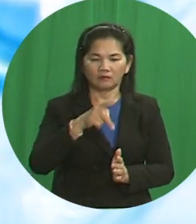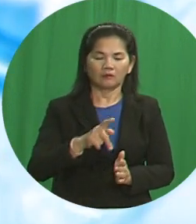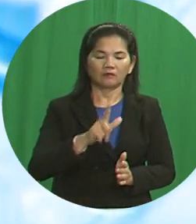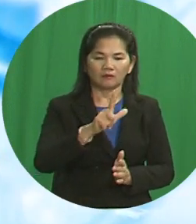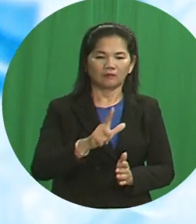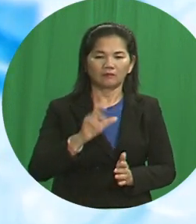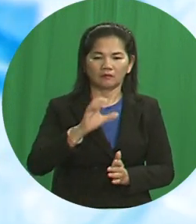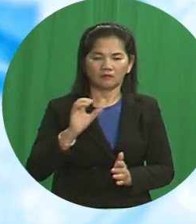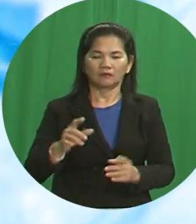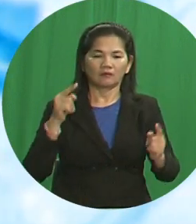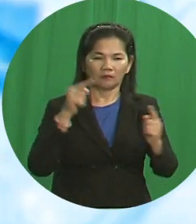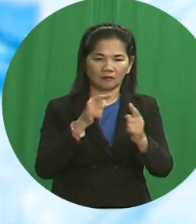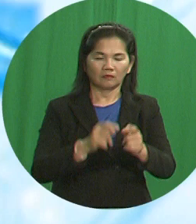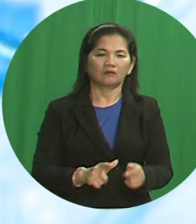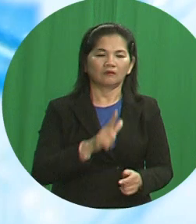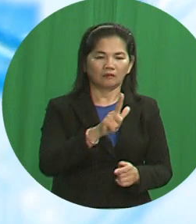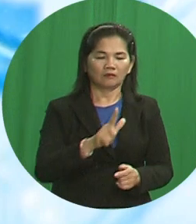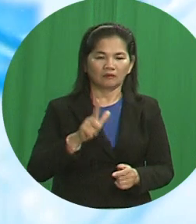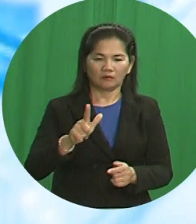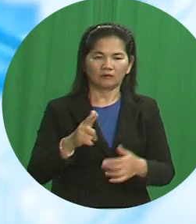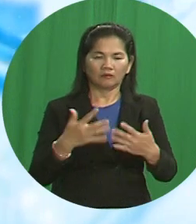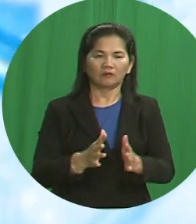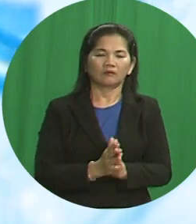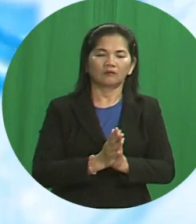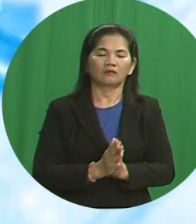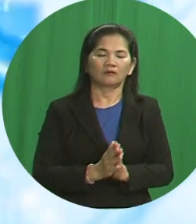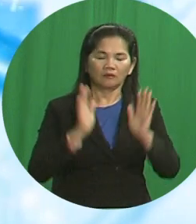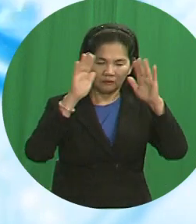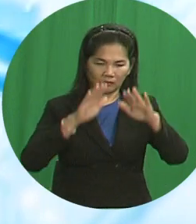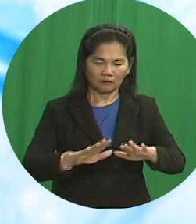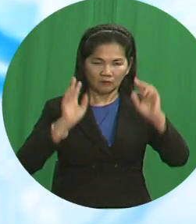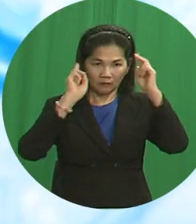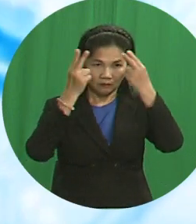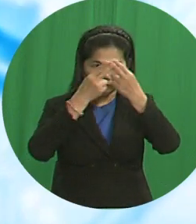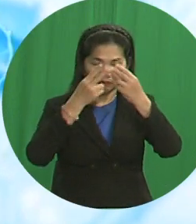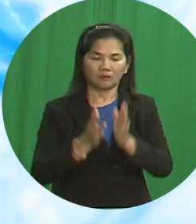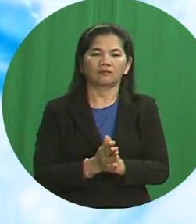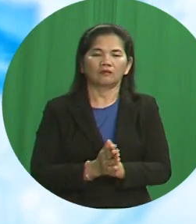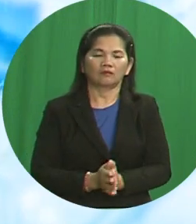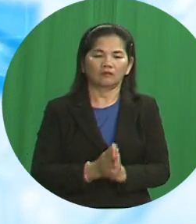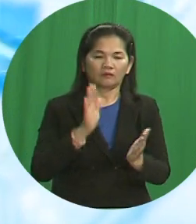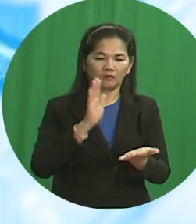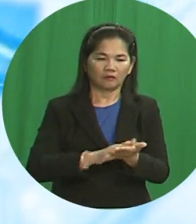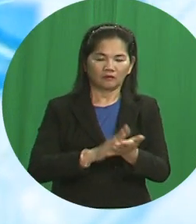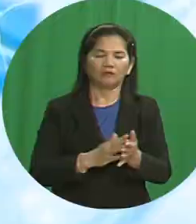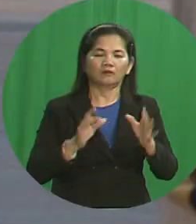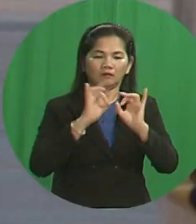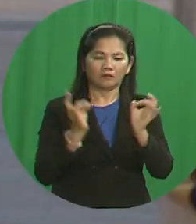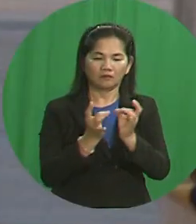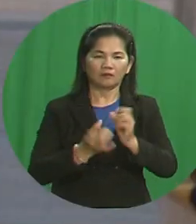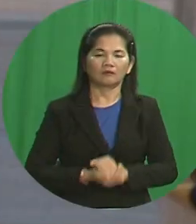El-Sisi បានទៅដល់ទីក្រុង Abu Dhabi នៃប្រទេសអេមីរ៉ាតអារ៉ាប់រួមដើម្បីចូលរួមជំនួបកំពូលរដ្ឋាភិបាលពិភពលោ